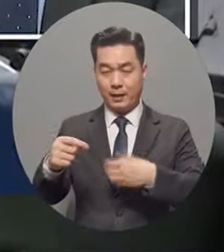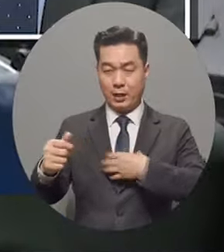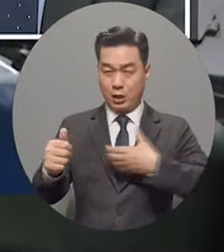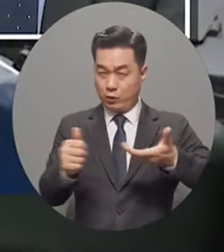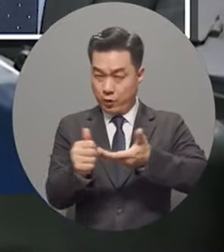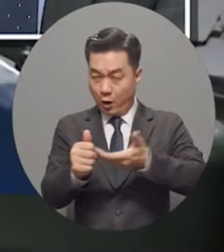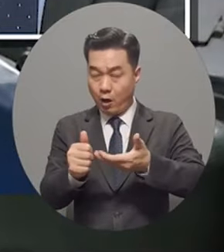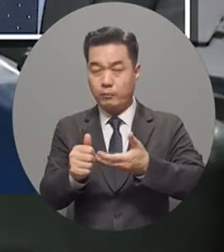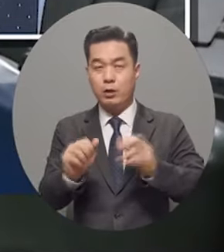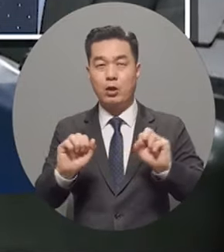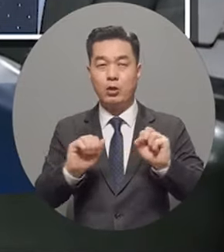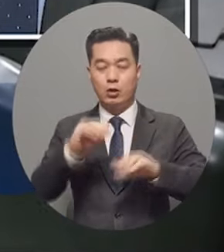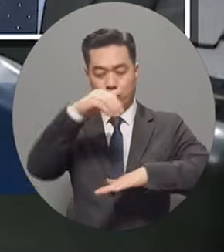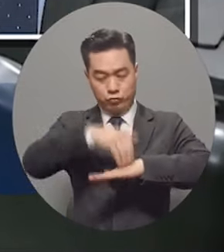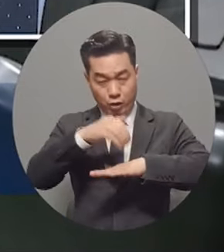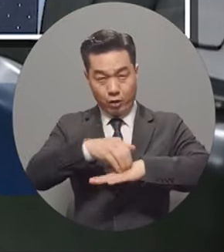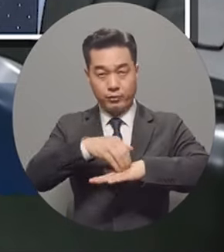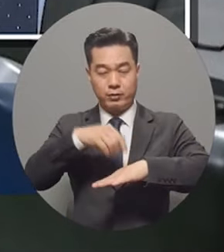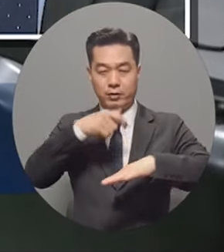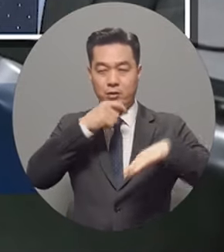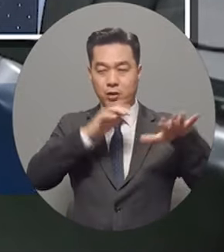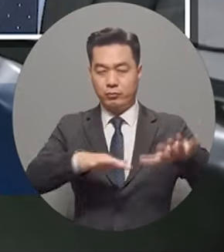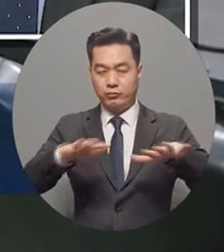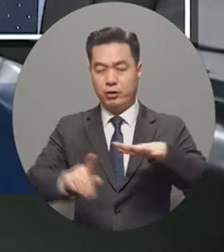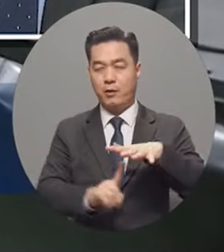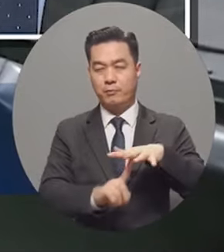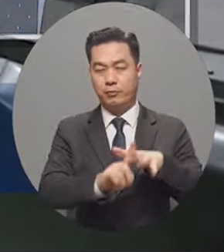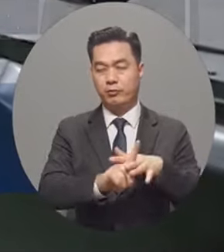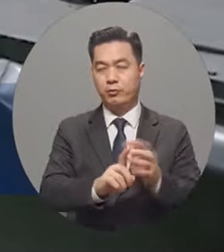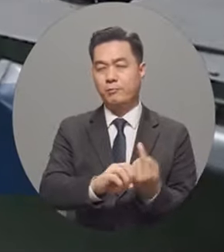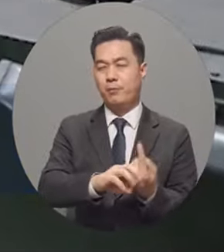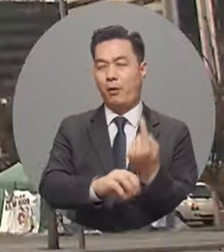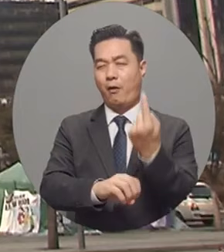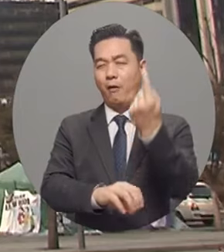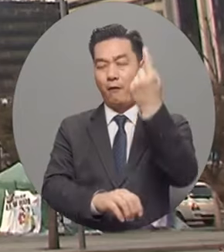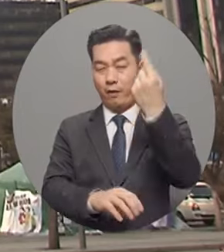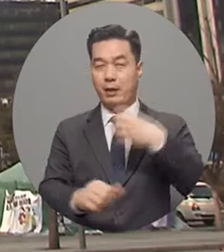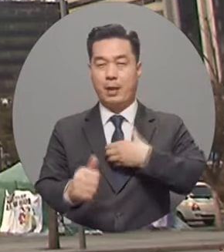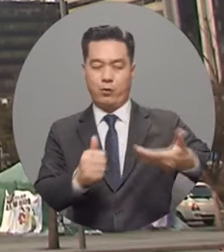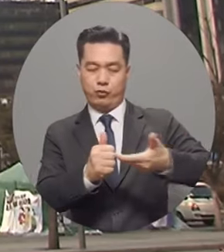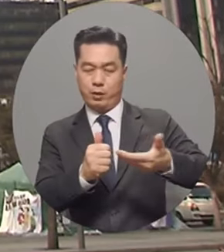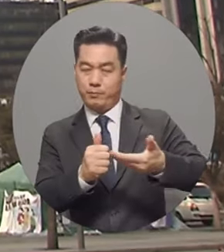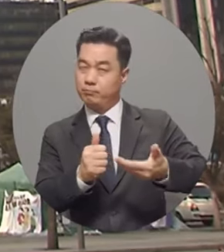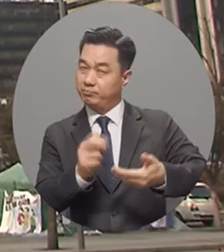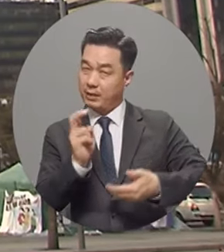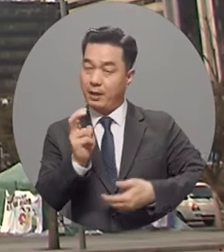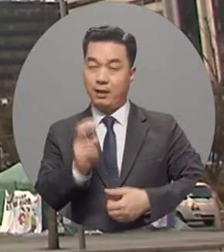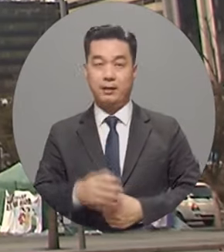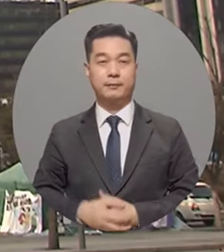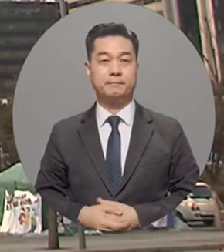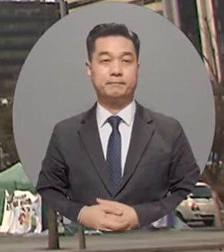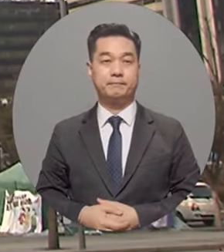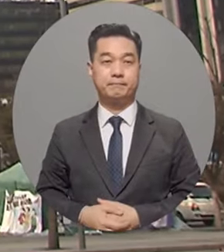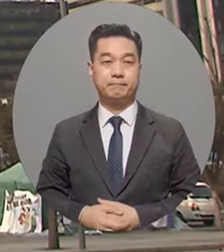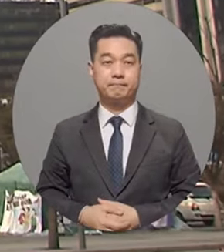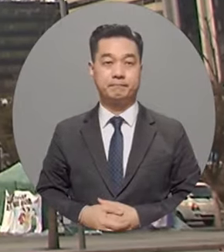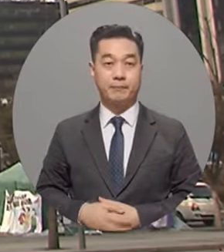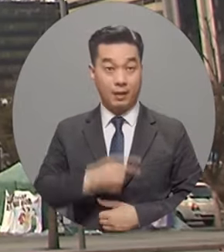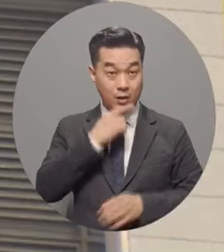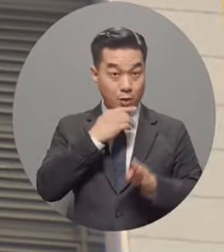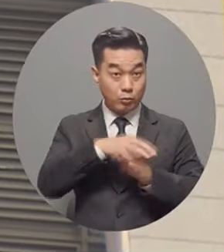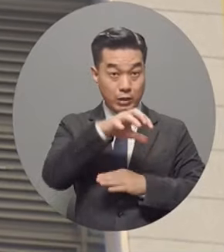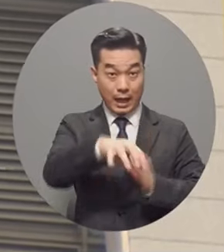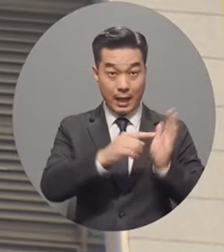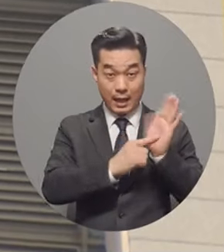훈련이나 수중 무기 발사 등을 통해 위협이 가능해 보입니다. 정부는 북한이 대남 무력 통일의 야욕을